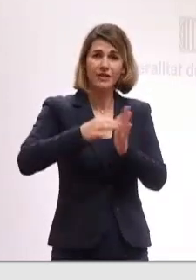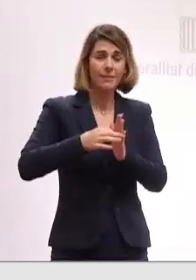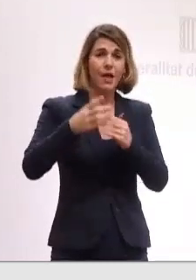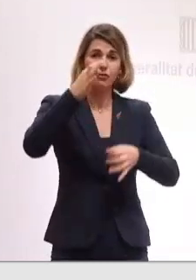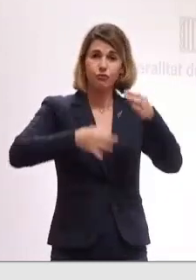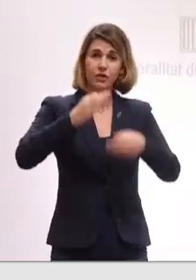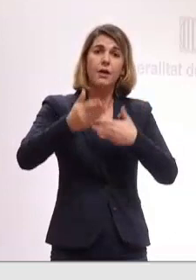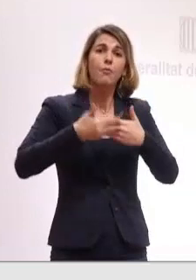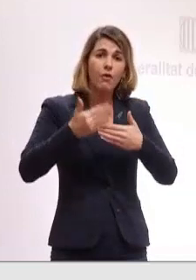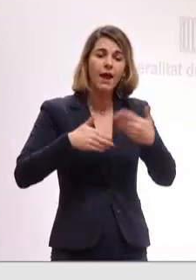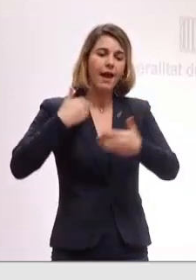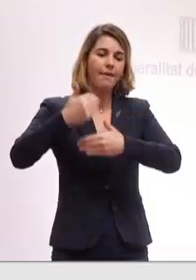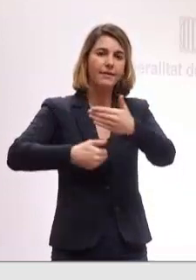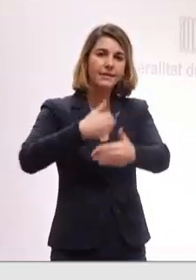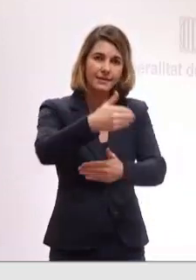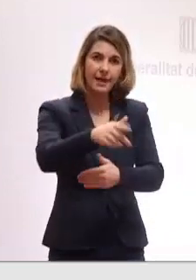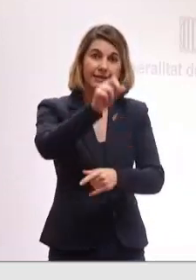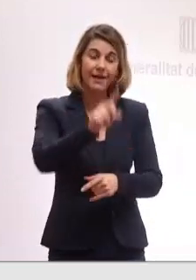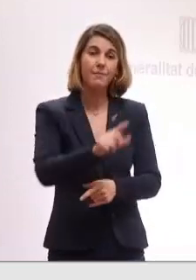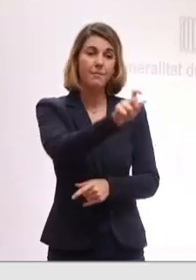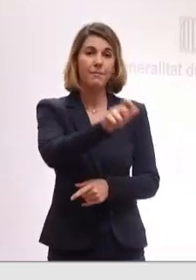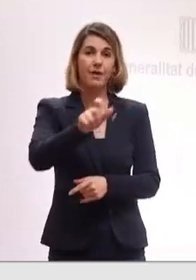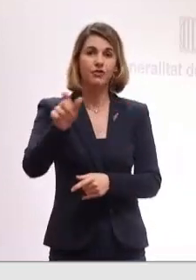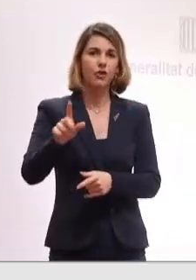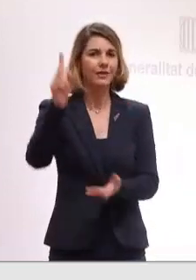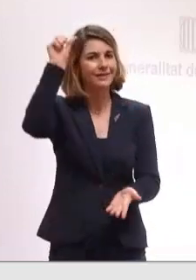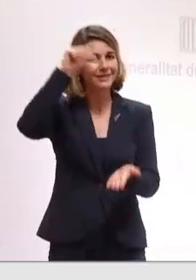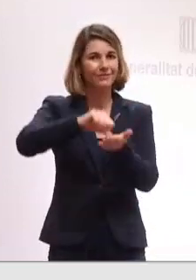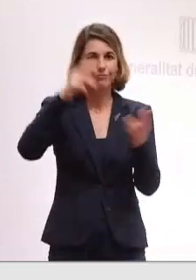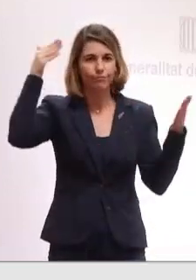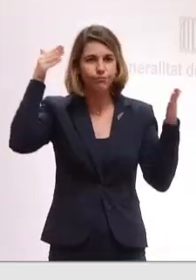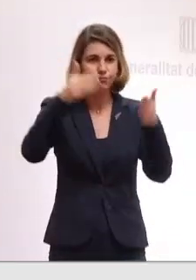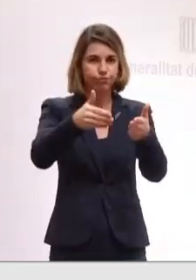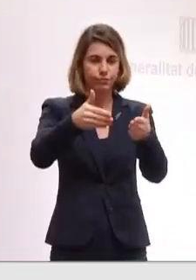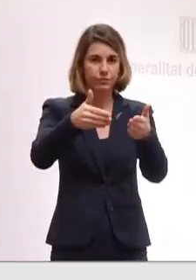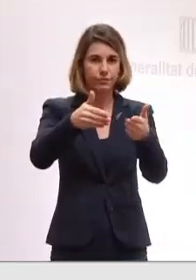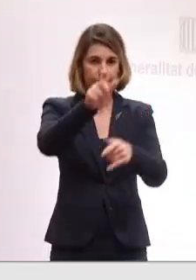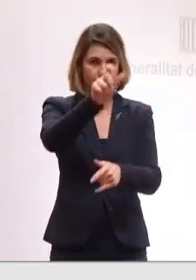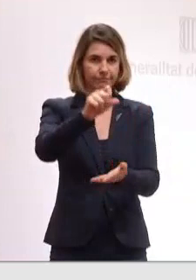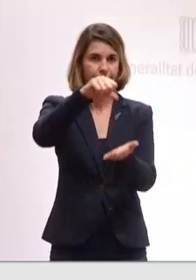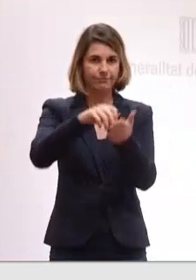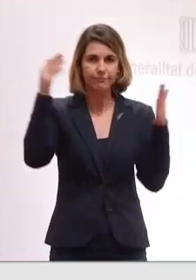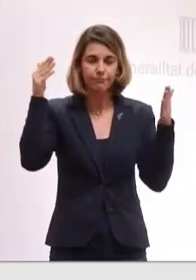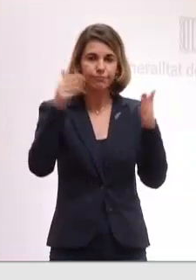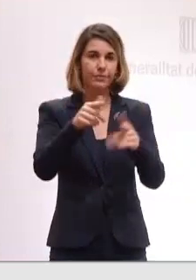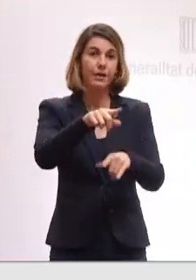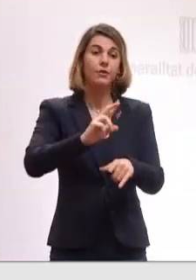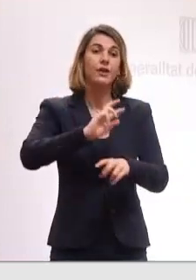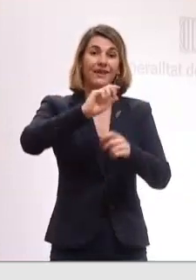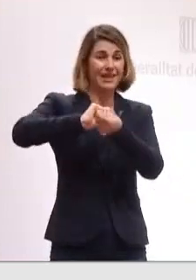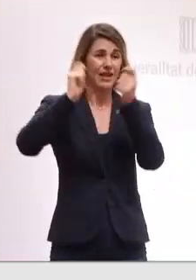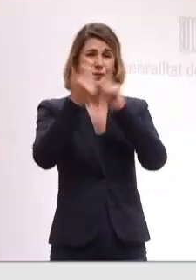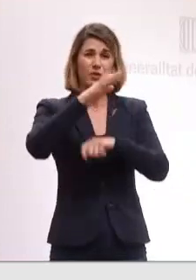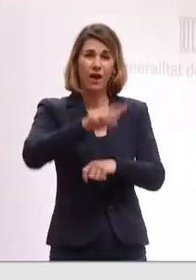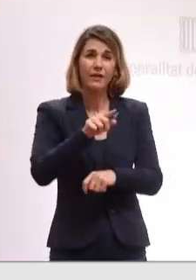modern, avançat i que situï el ciutadà al centre de la seva actuació. Quan parlem de la transformació de Catalunya,